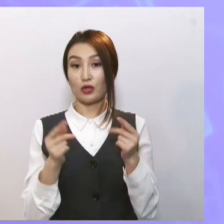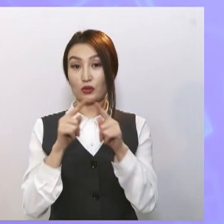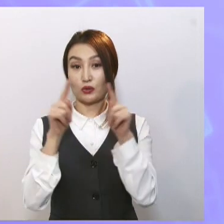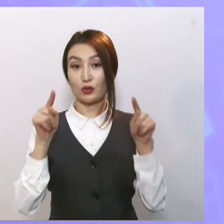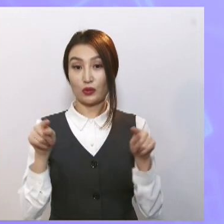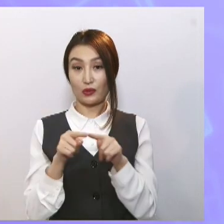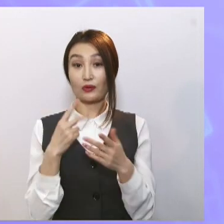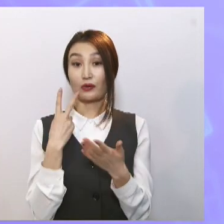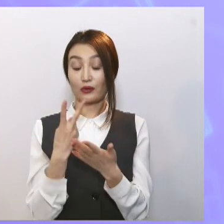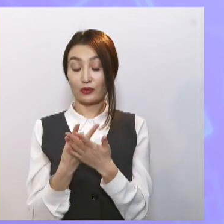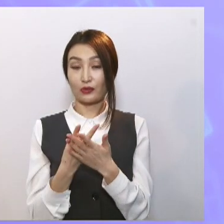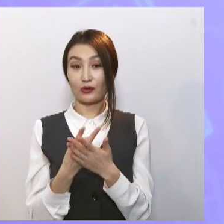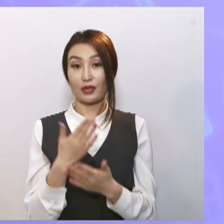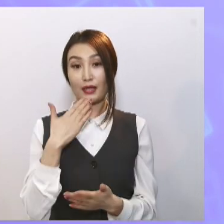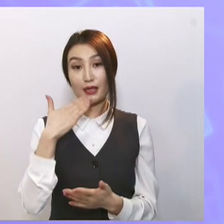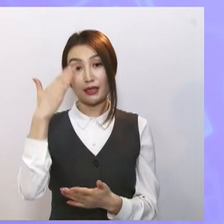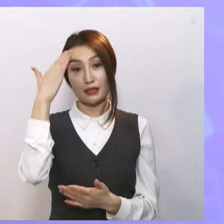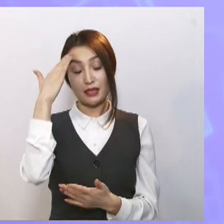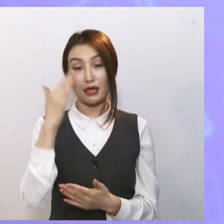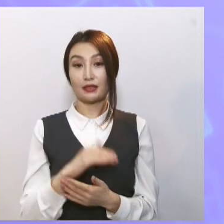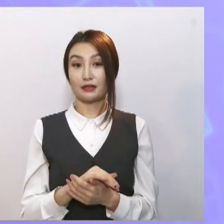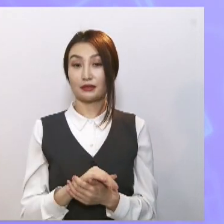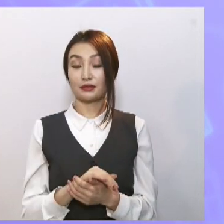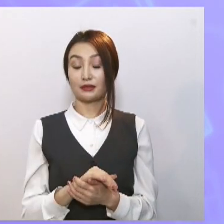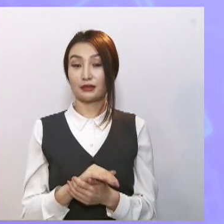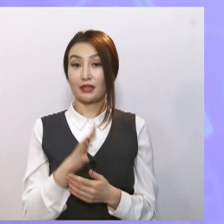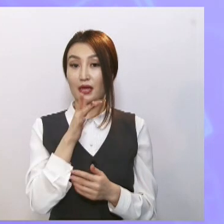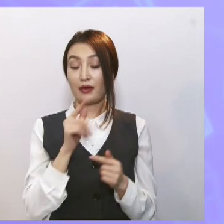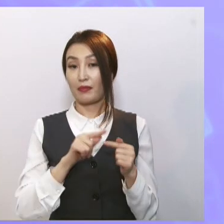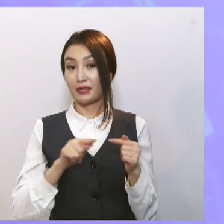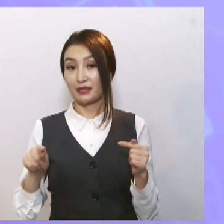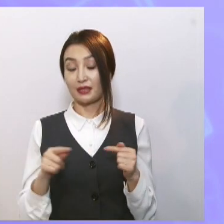сүрөттөн көргөндөй жай мезгили. Эс алуу.